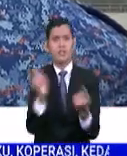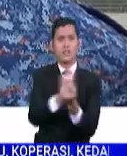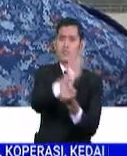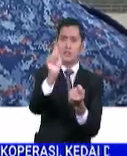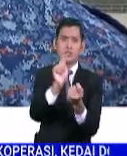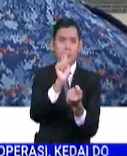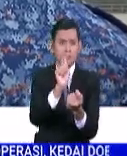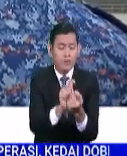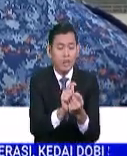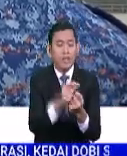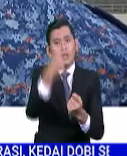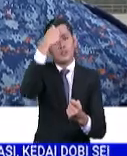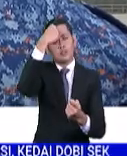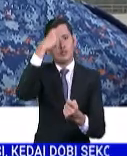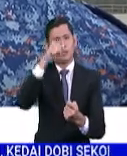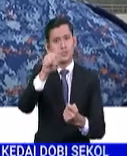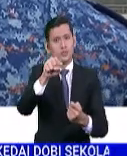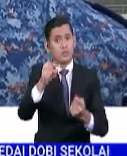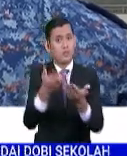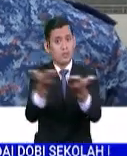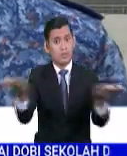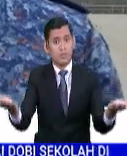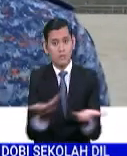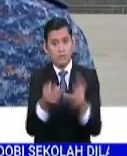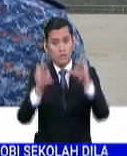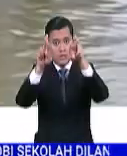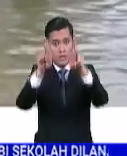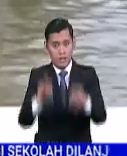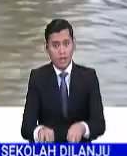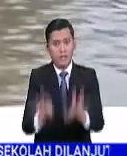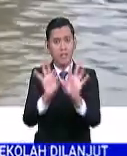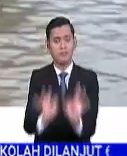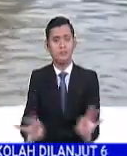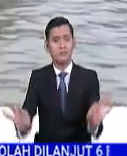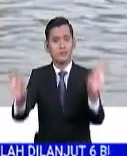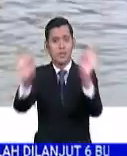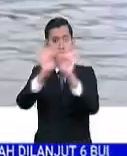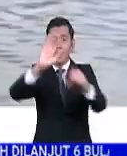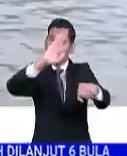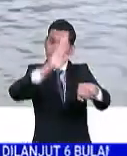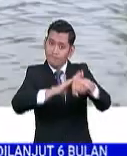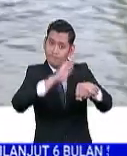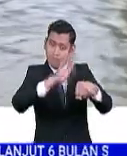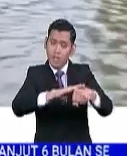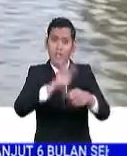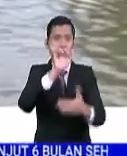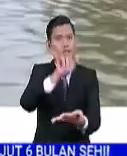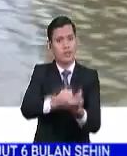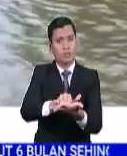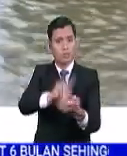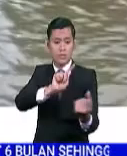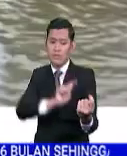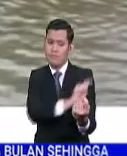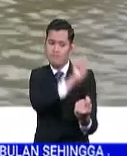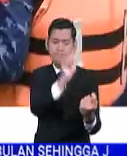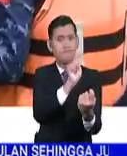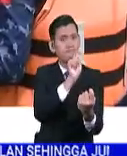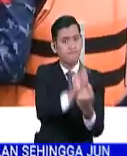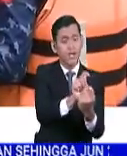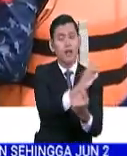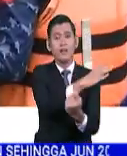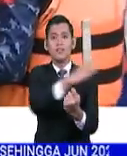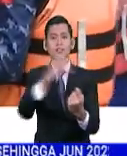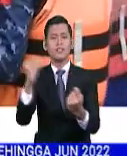lebih cepat, lebih efisien kepada rakyat. Dan yang pentingnya, amaran tersebut adalah tepat